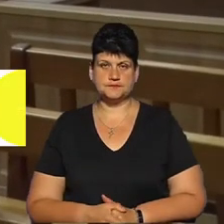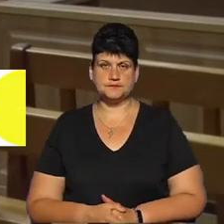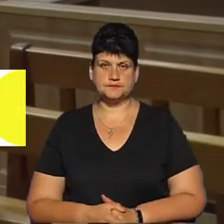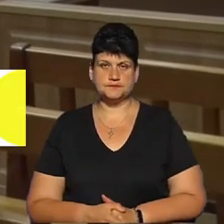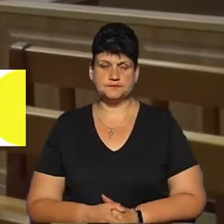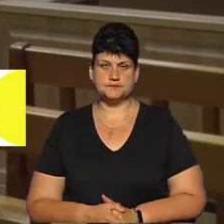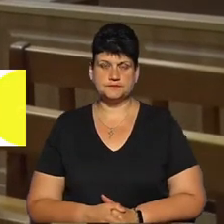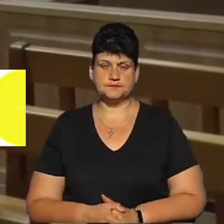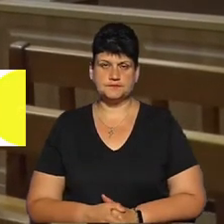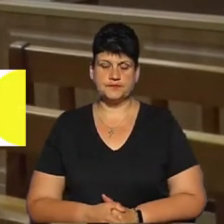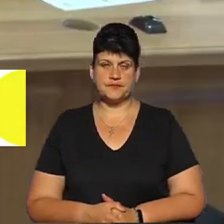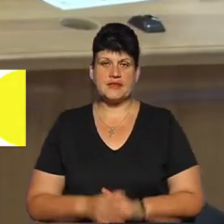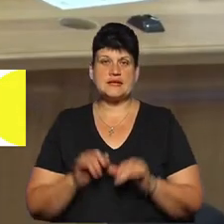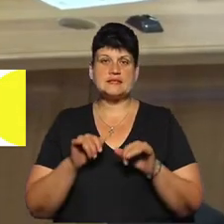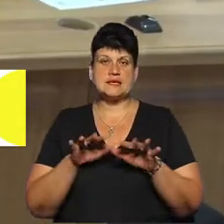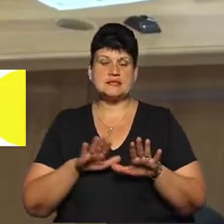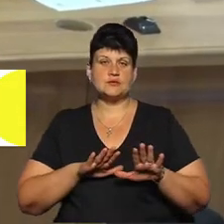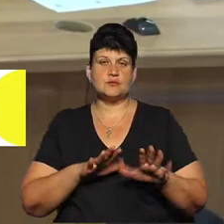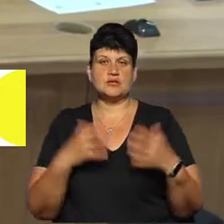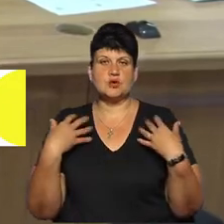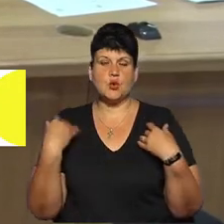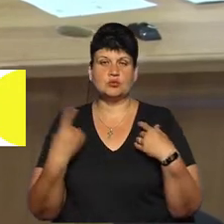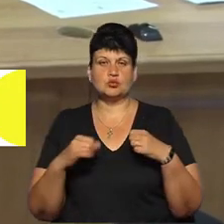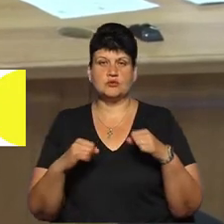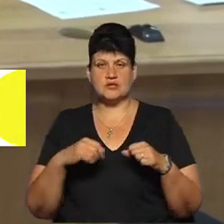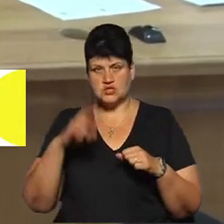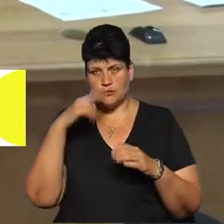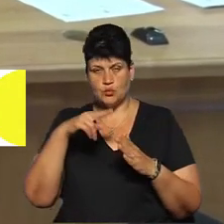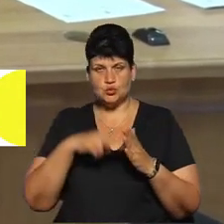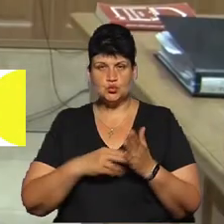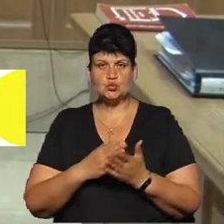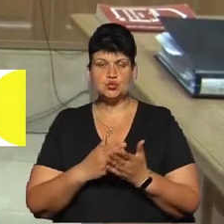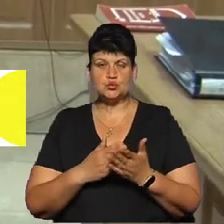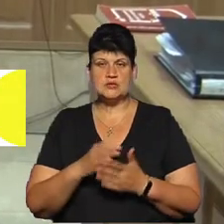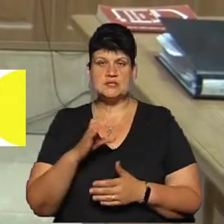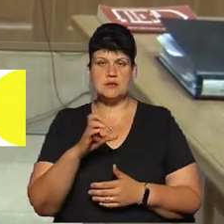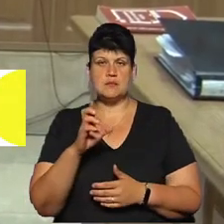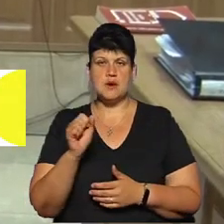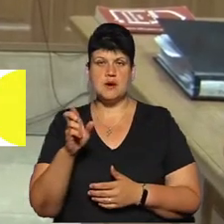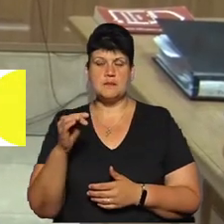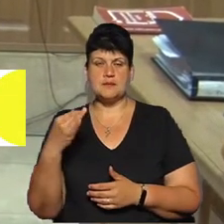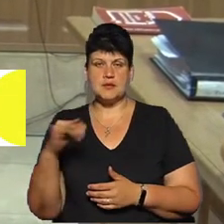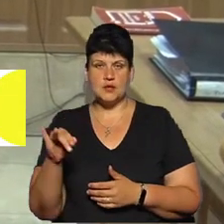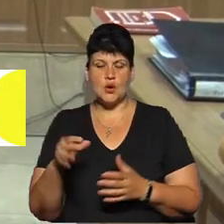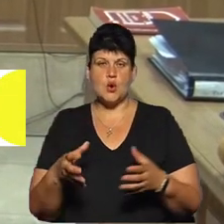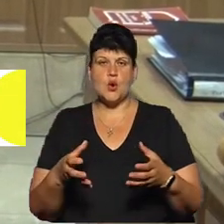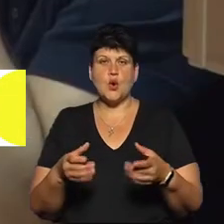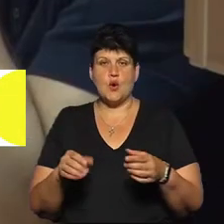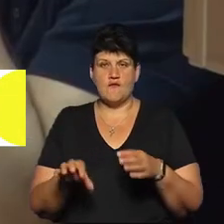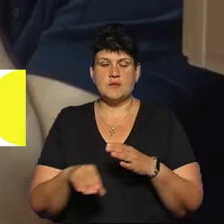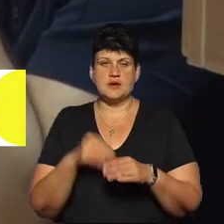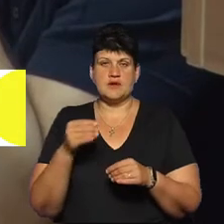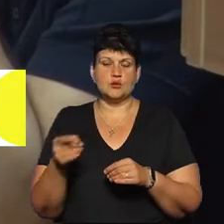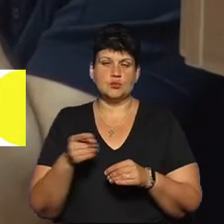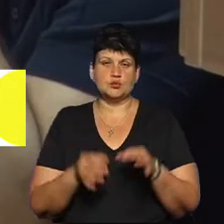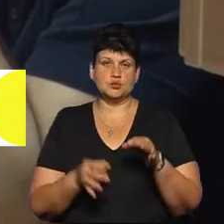Запобіжний захід заступнику начальника обласного управління Державної податкової служби Сергію Бабію обирають в Тернопільському міськрайонному суді. Прокурори Юрій